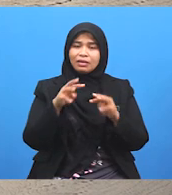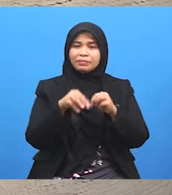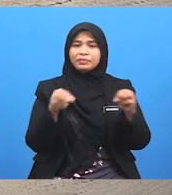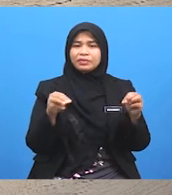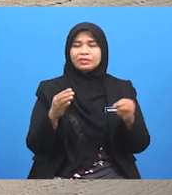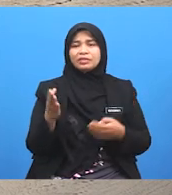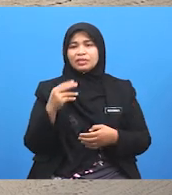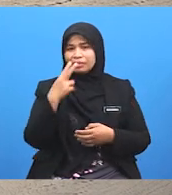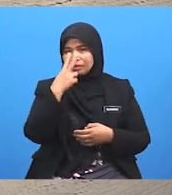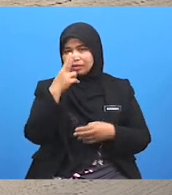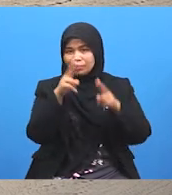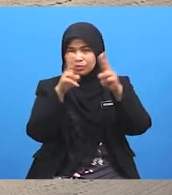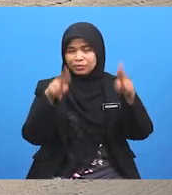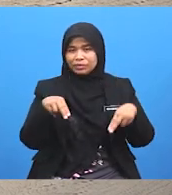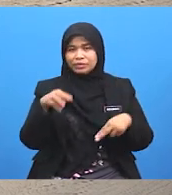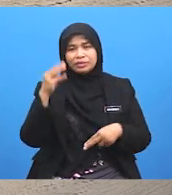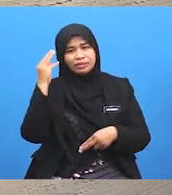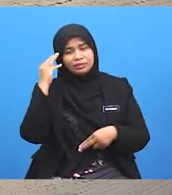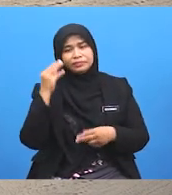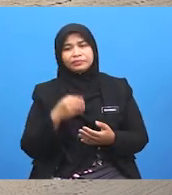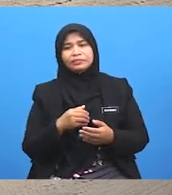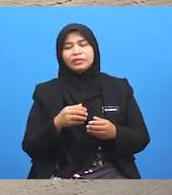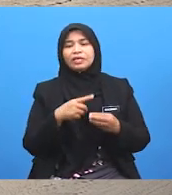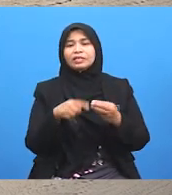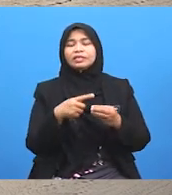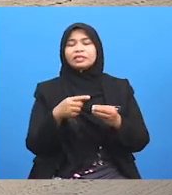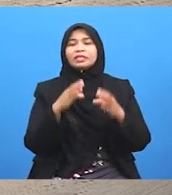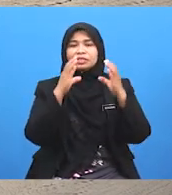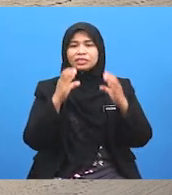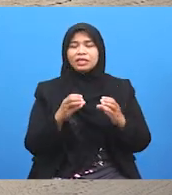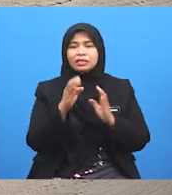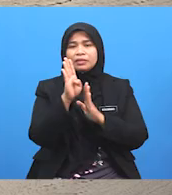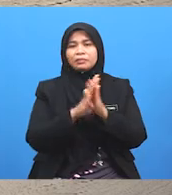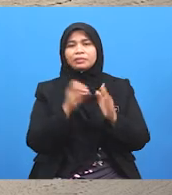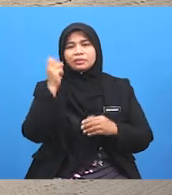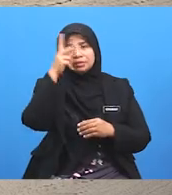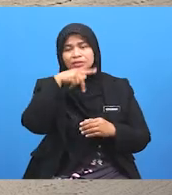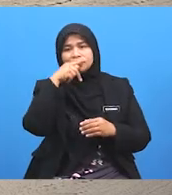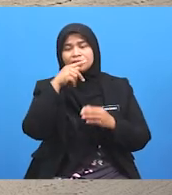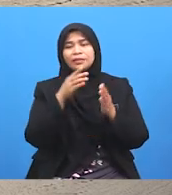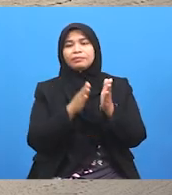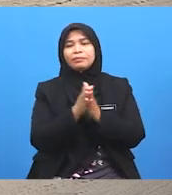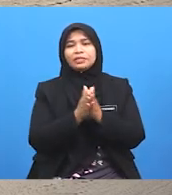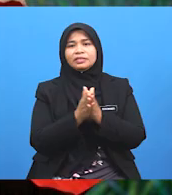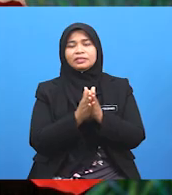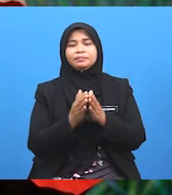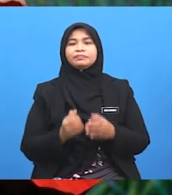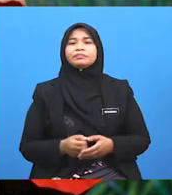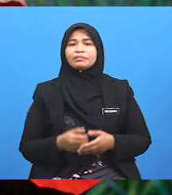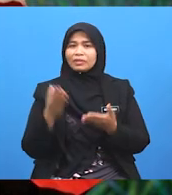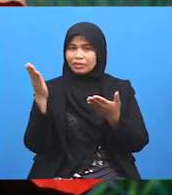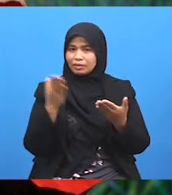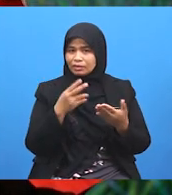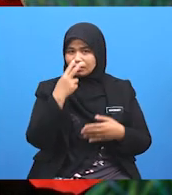murid-murid, marilah kita uji diri kita tentang cara bersikap rajin.